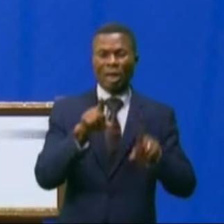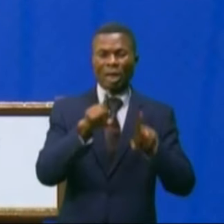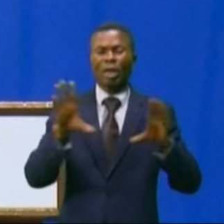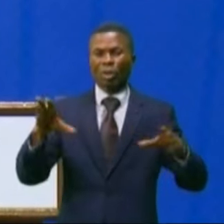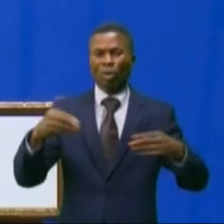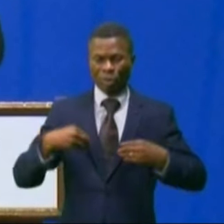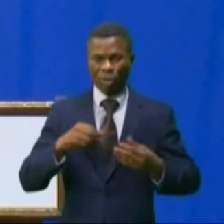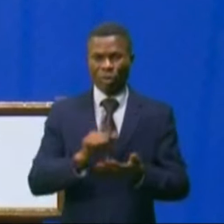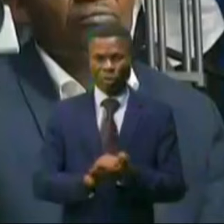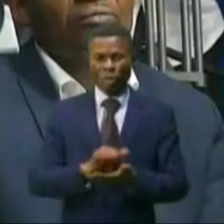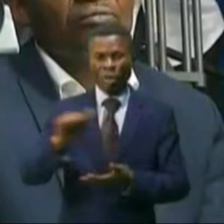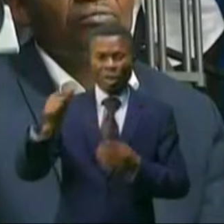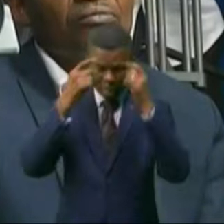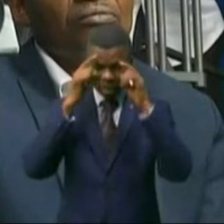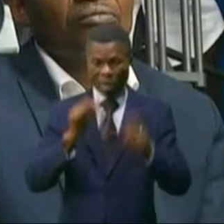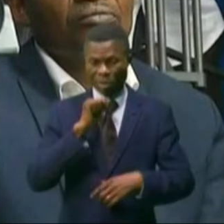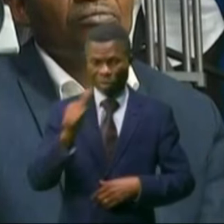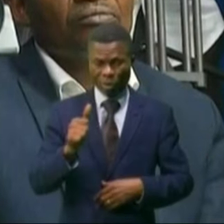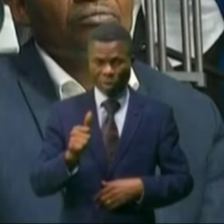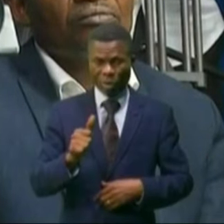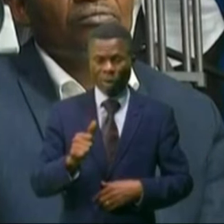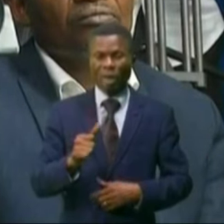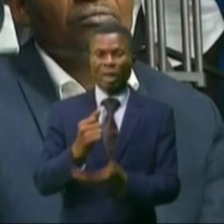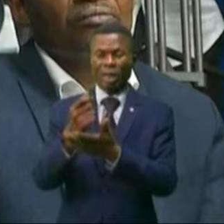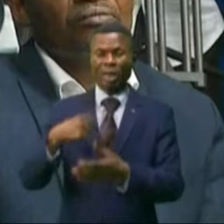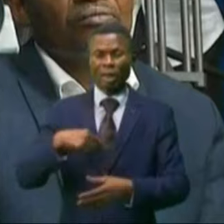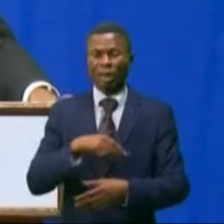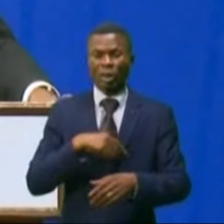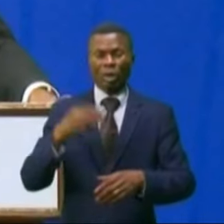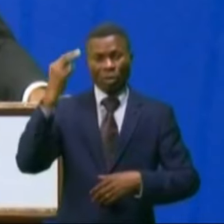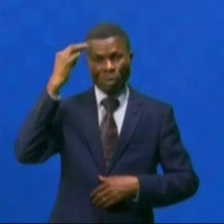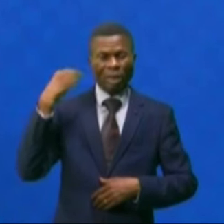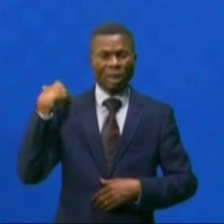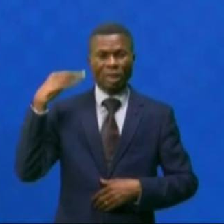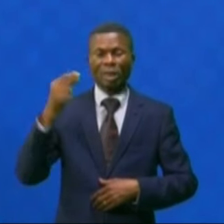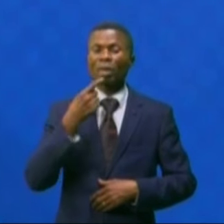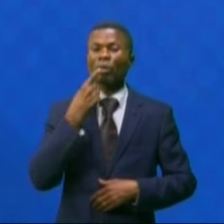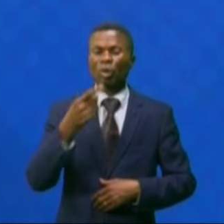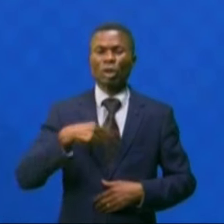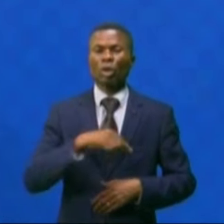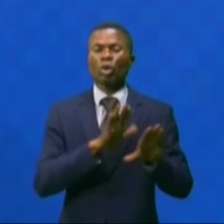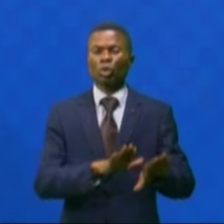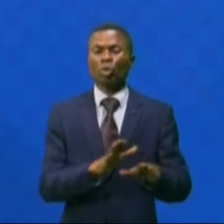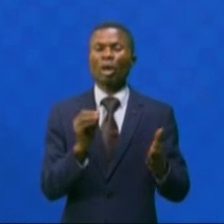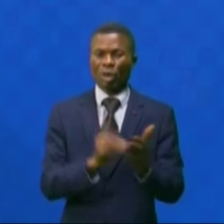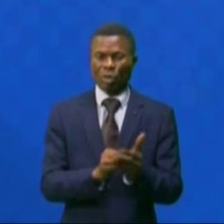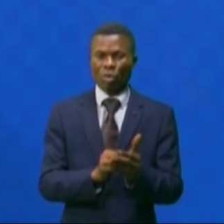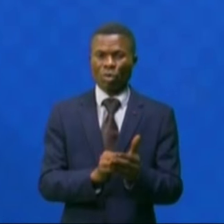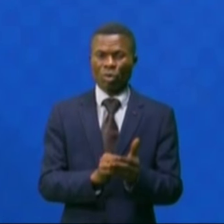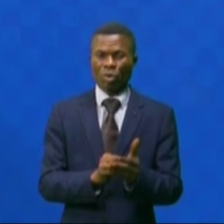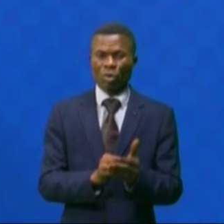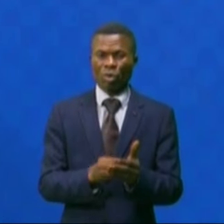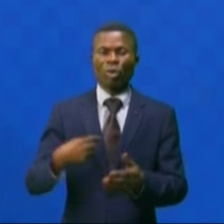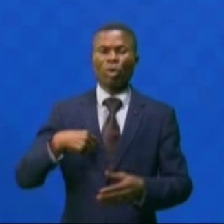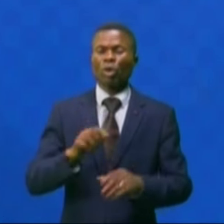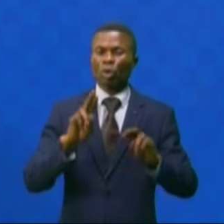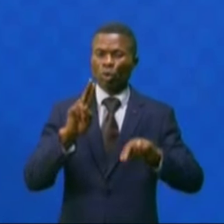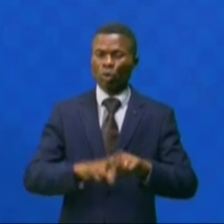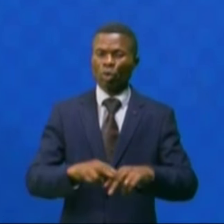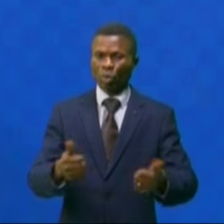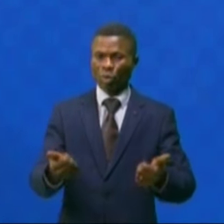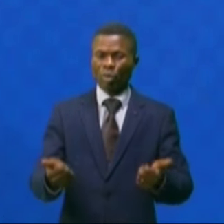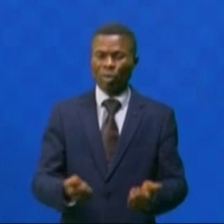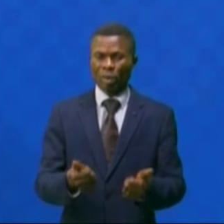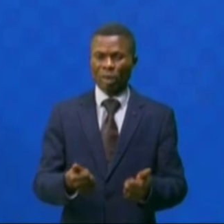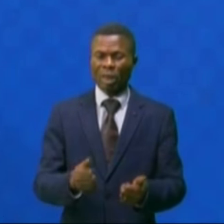pas eux-mêmes qui ont décidé, bon, on va imposer la trêve, et comme la Mineta l'a dit, nous attendons plus. Parce que nous vivons tous comme dans une